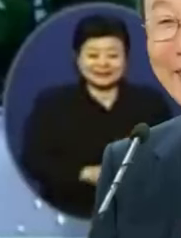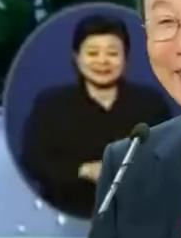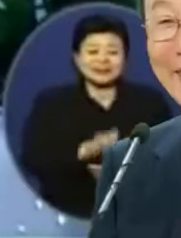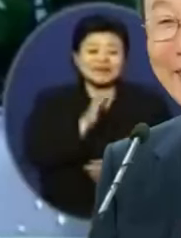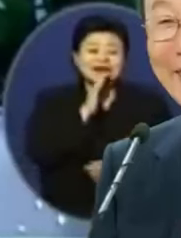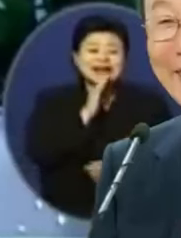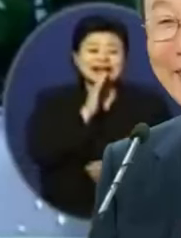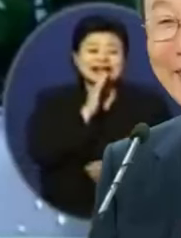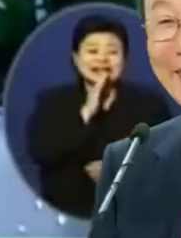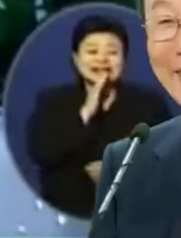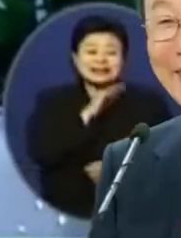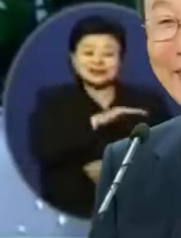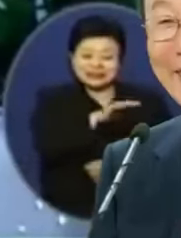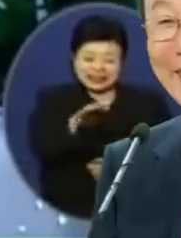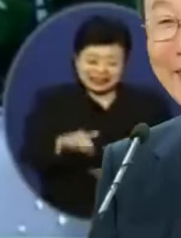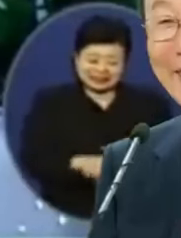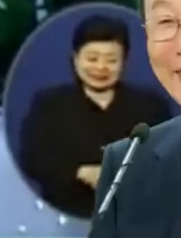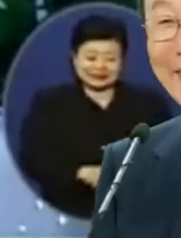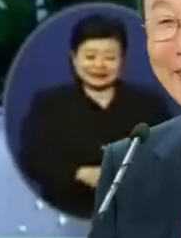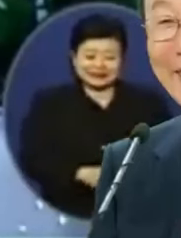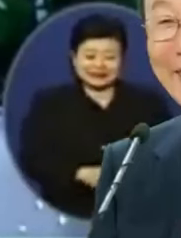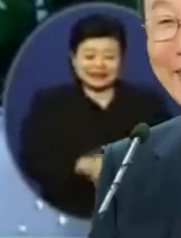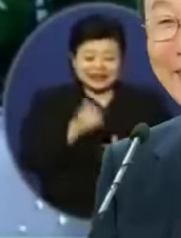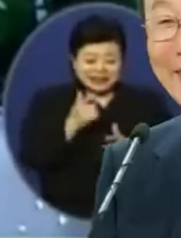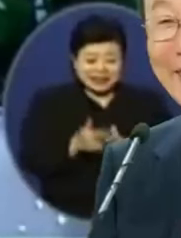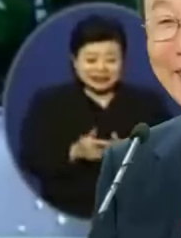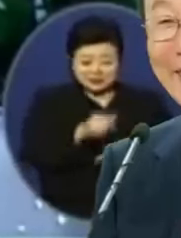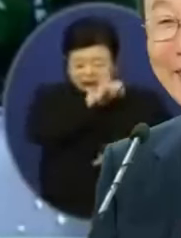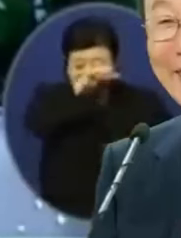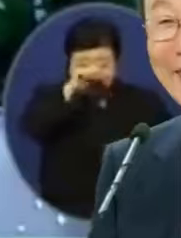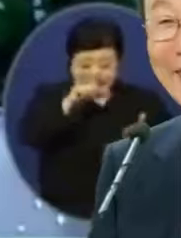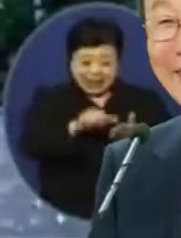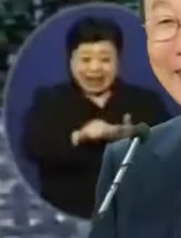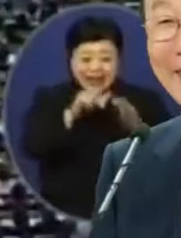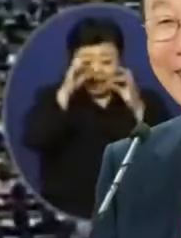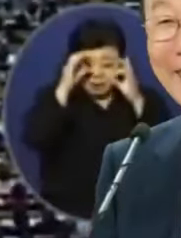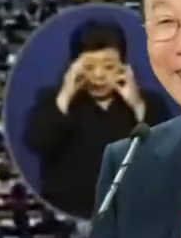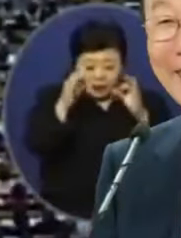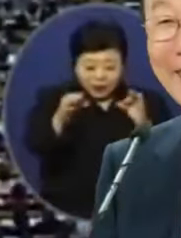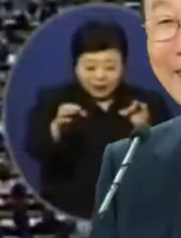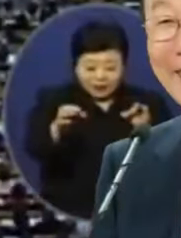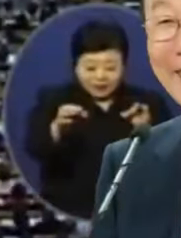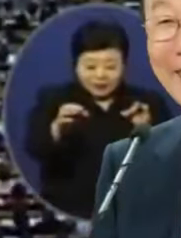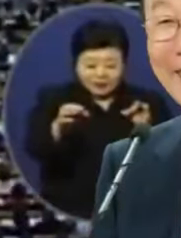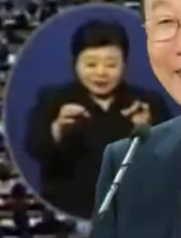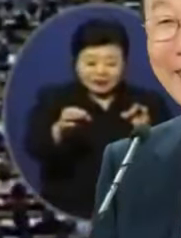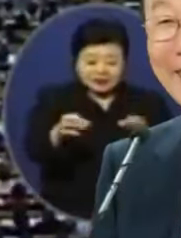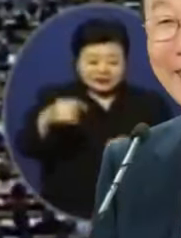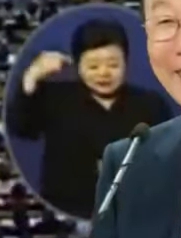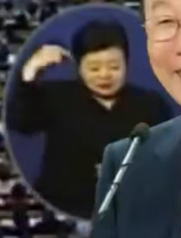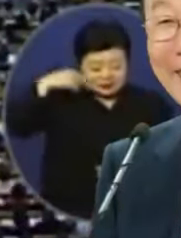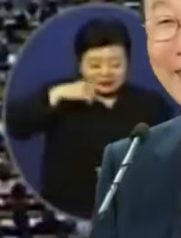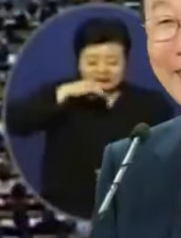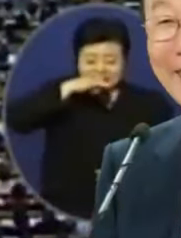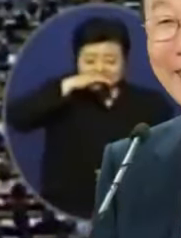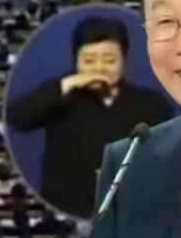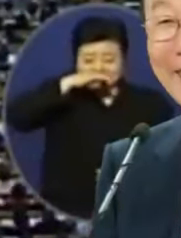실제 우리가 예수님의 생애를 보면 이것을 절실히 깨달을 수가 있는